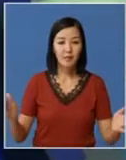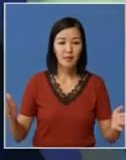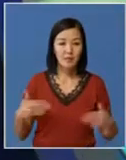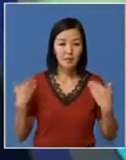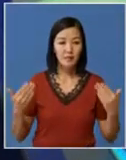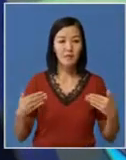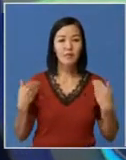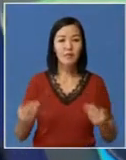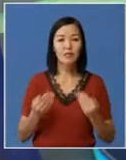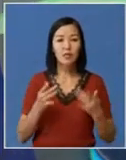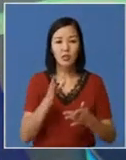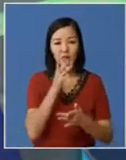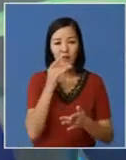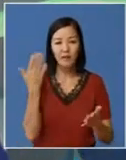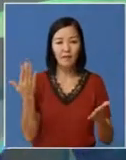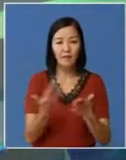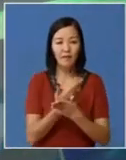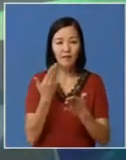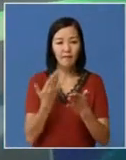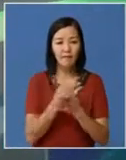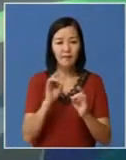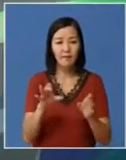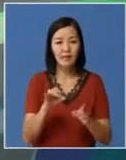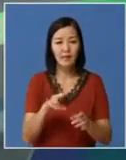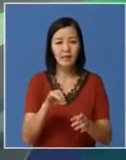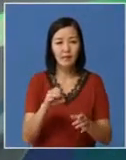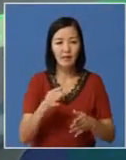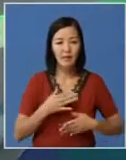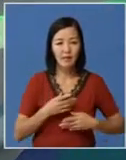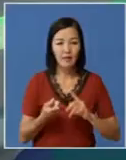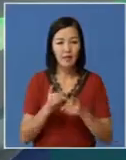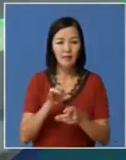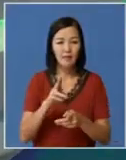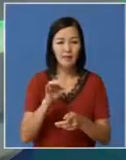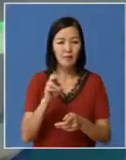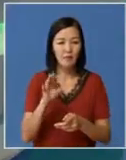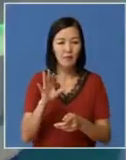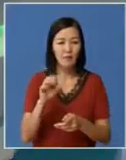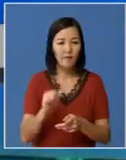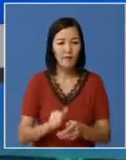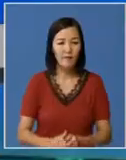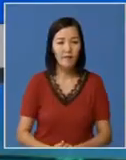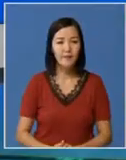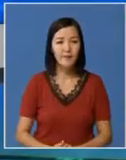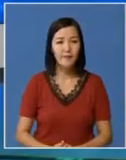Здравствуйте, вы смотрите новости на телеканале ЖТСУ, в студии Еламан Раймбеков и сурдоперевод Айгуль Стамбекова.